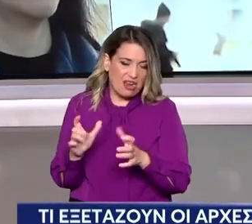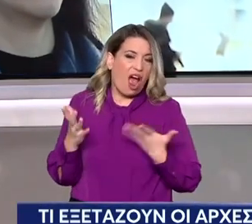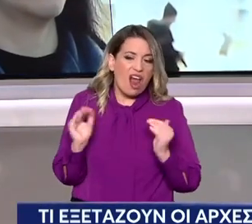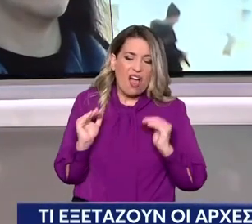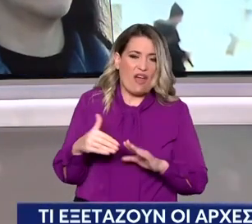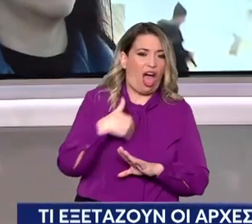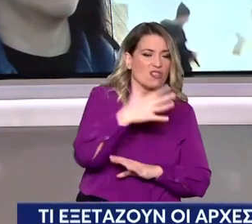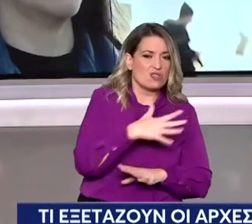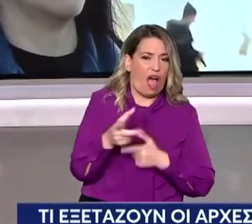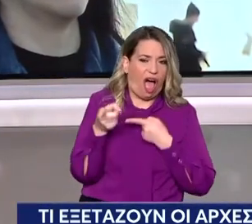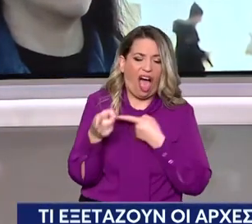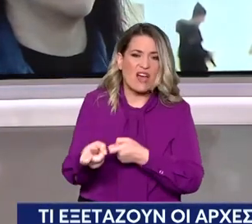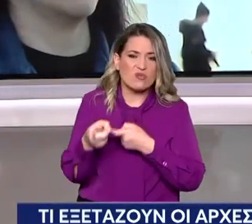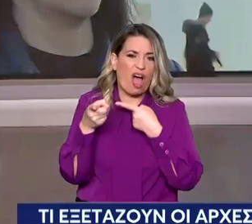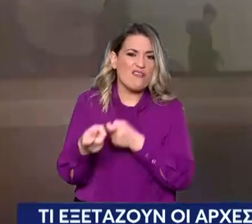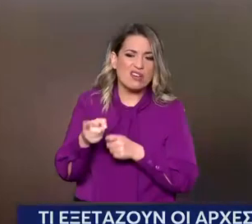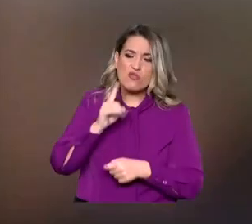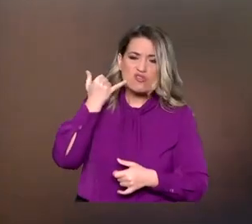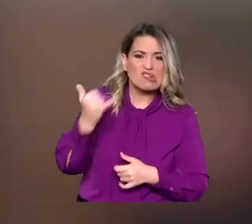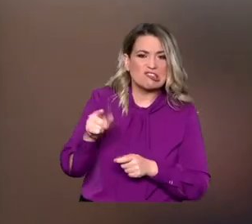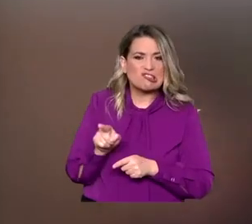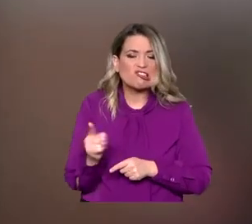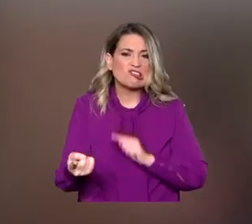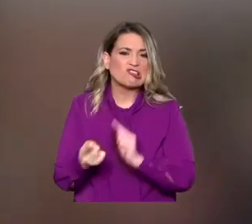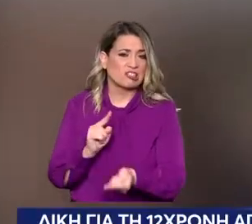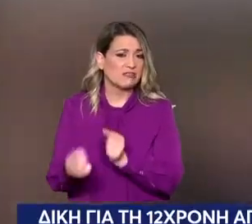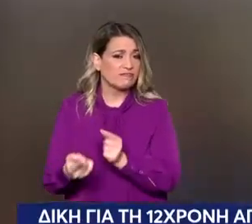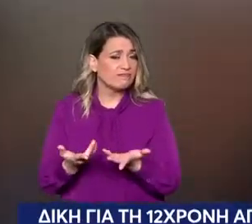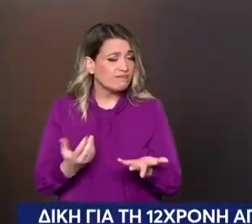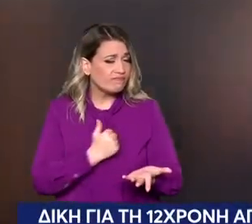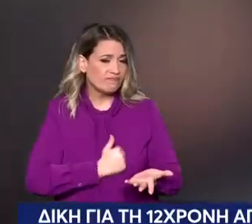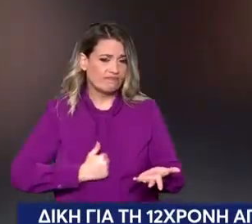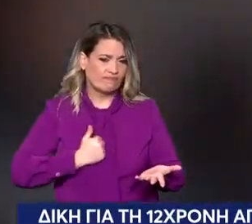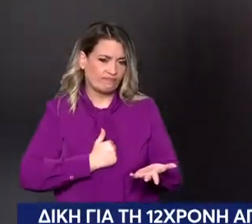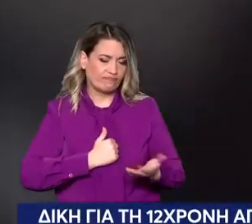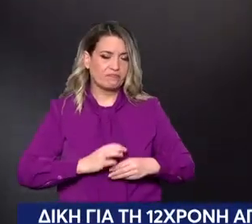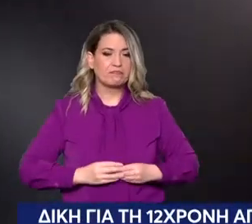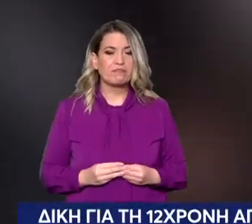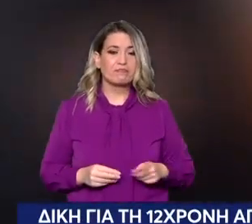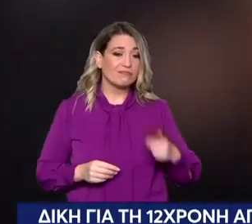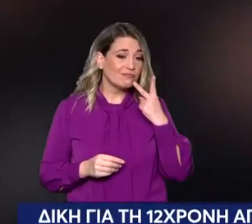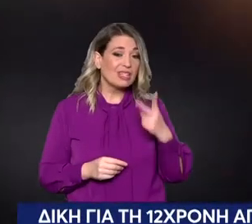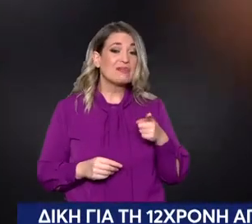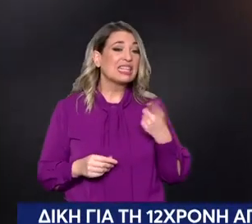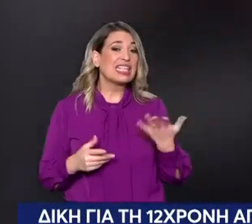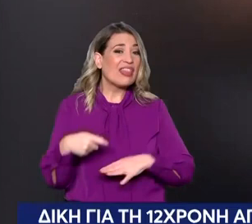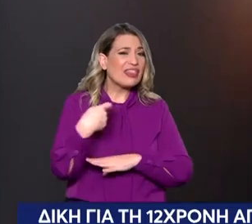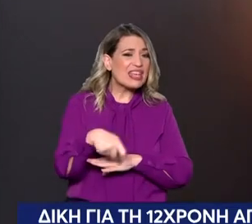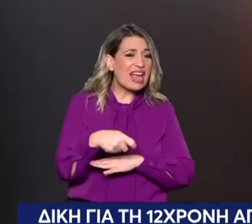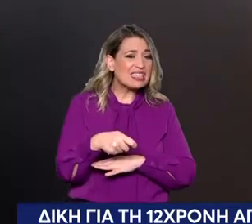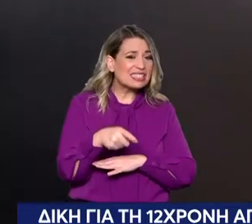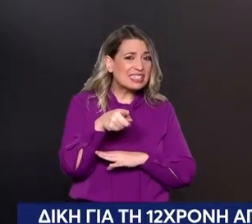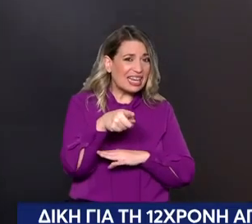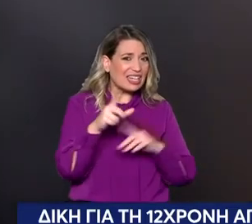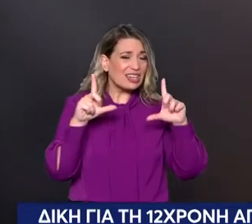περιγράψουμε θα τη δούμε και σε μερικά πλάνα ε όχι βέβαια μες στην αίθουσα του δικαστηρίου αλλά έξω από αυτήν εξήγησέ μας ρία είναι έξω